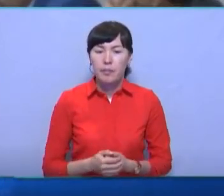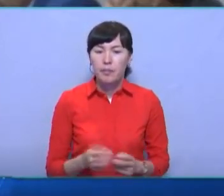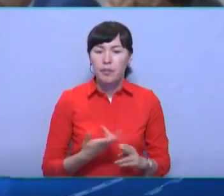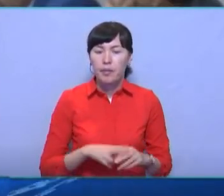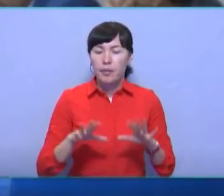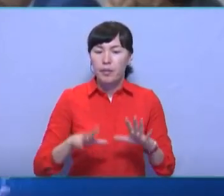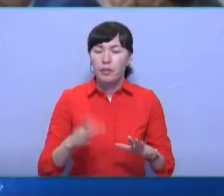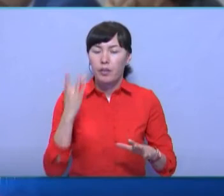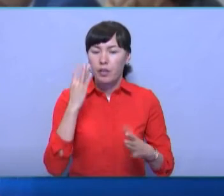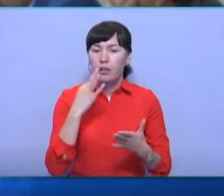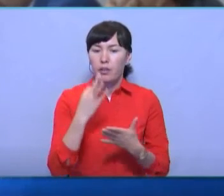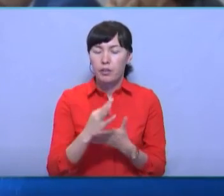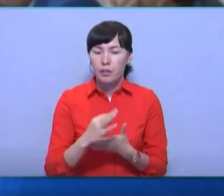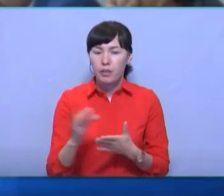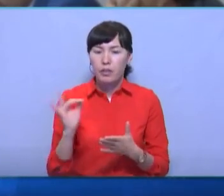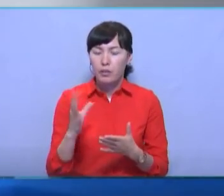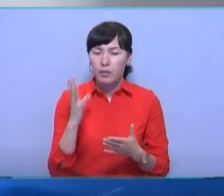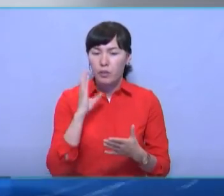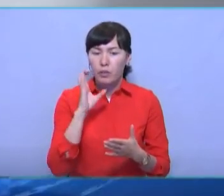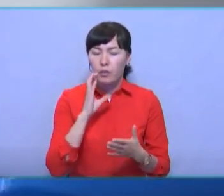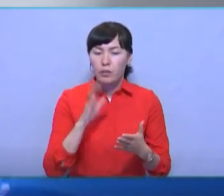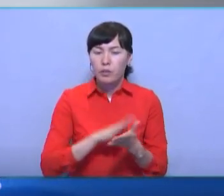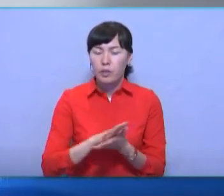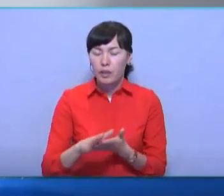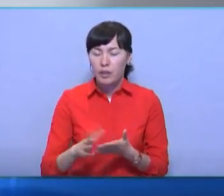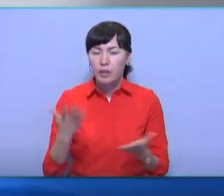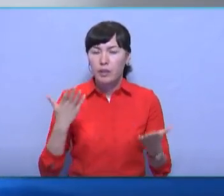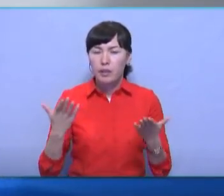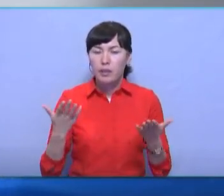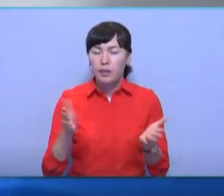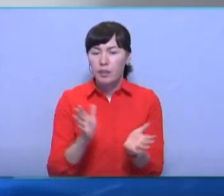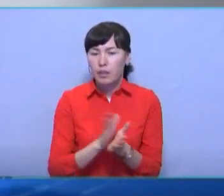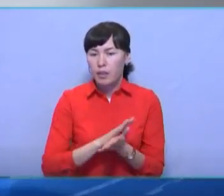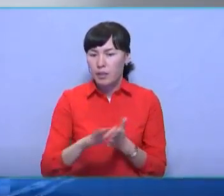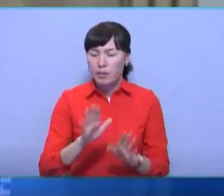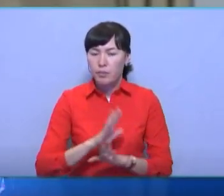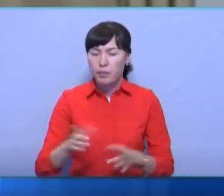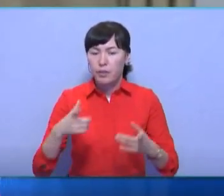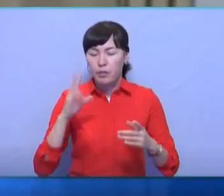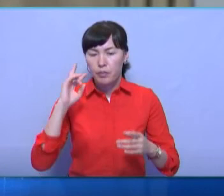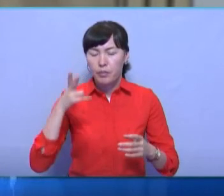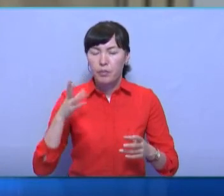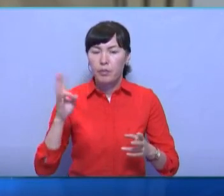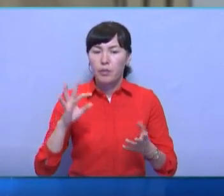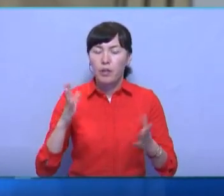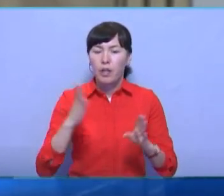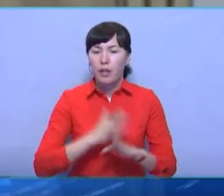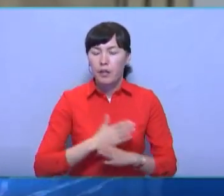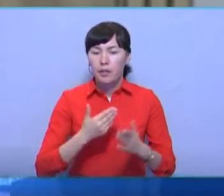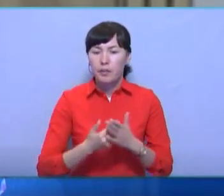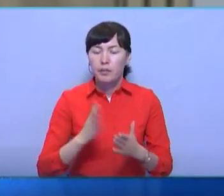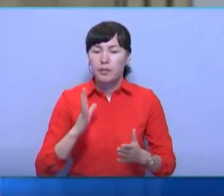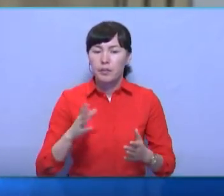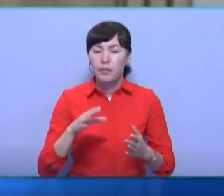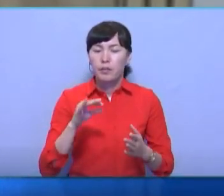Аталған мекеменің қашан жауап беретіні және су арналары тазаланып, не тазаланбайтыны тағы да белгісіз. Ал ауа райын болжаушылар